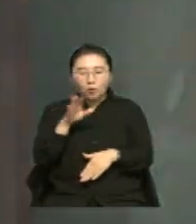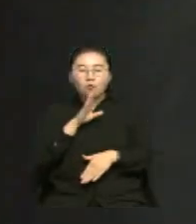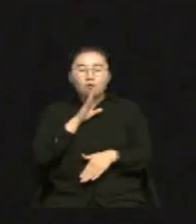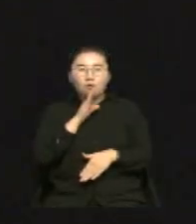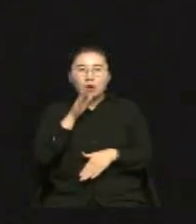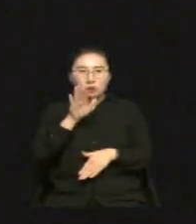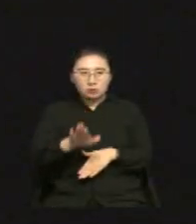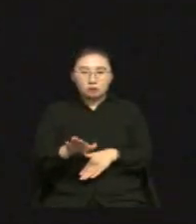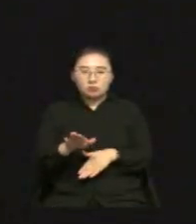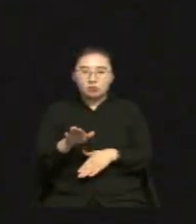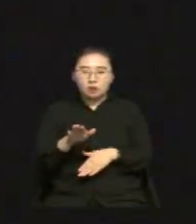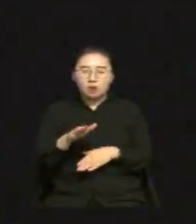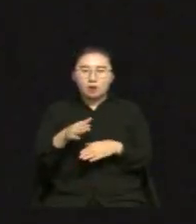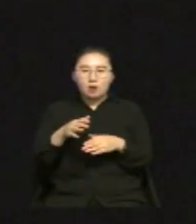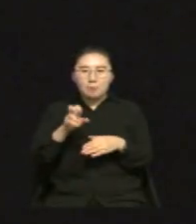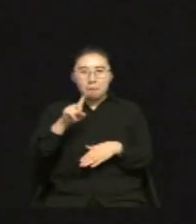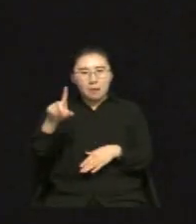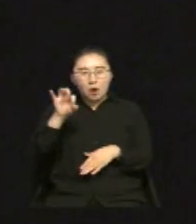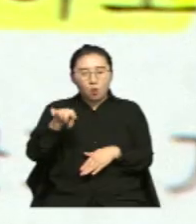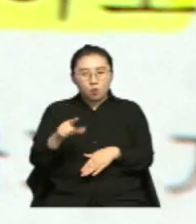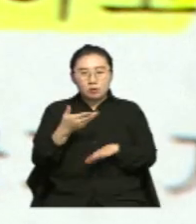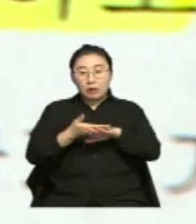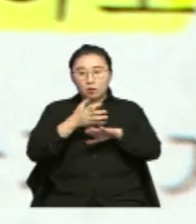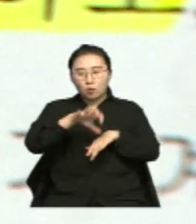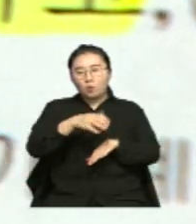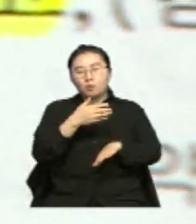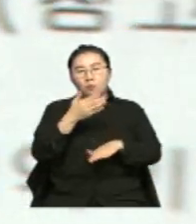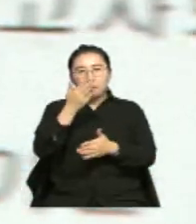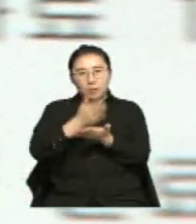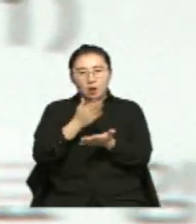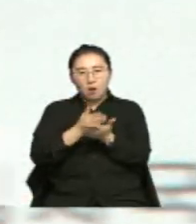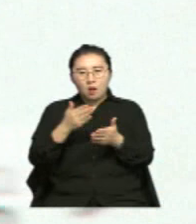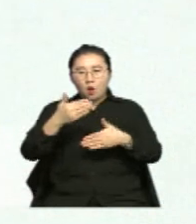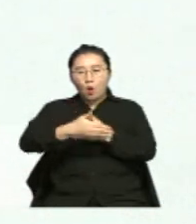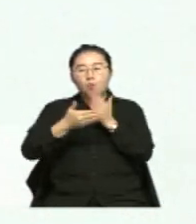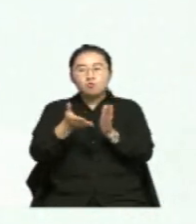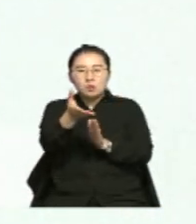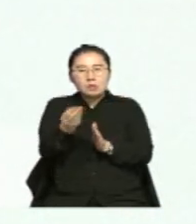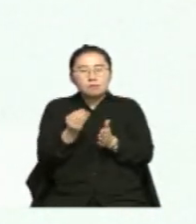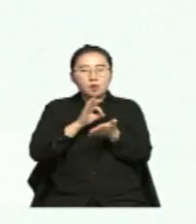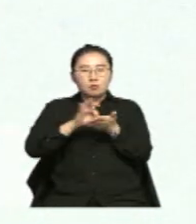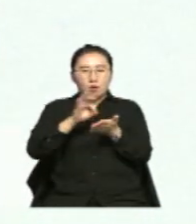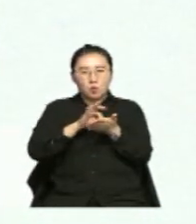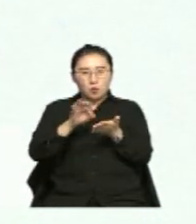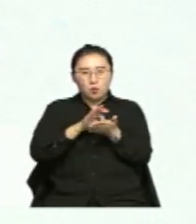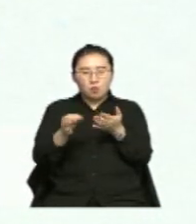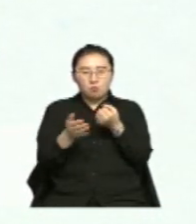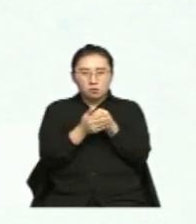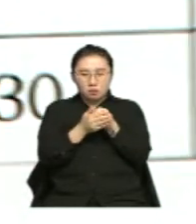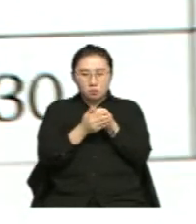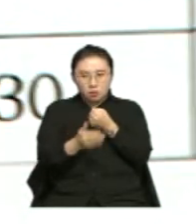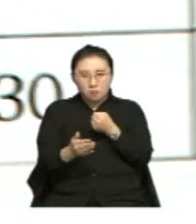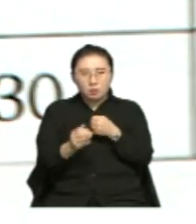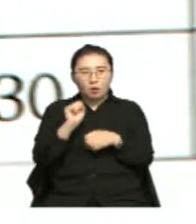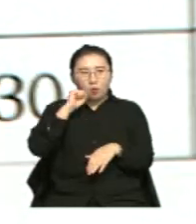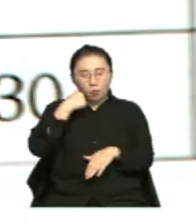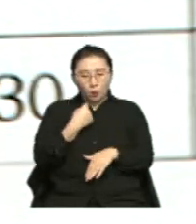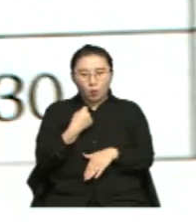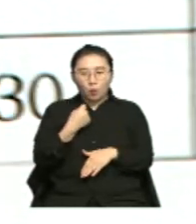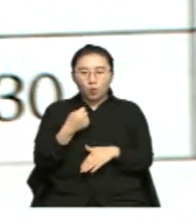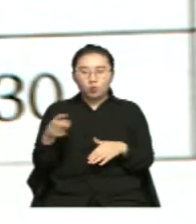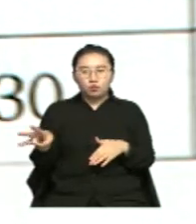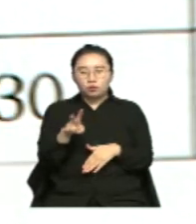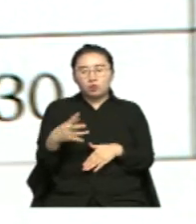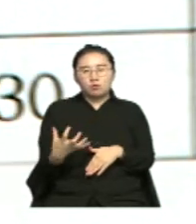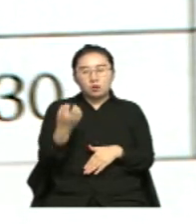인정했습니다. 하지만 망원동 우체국은 다른 곳과는 달리 건물을 임대해 쓰고 있는 유상 임차국이라는 것.